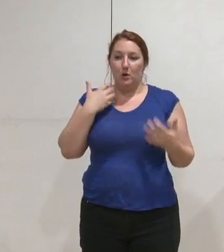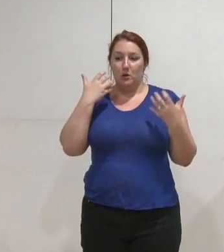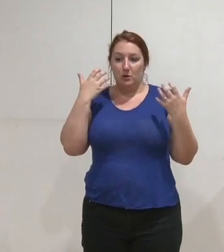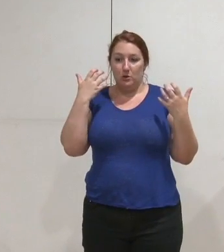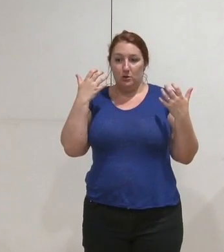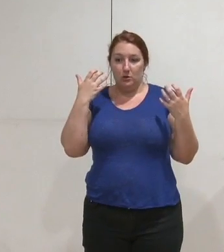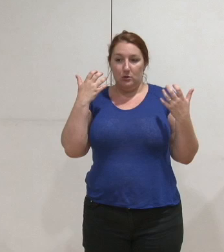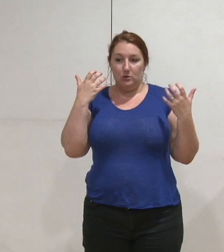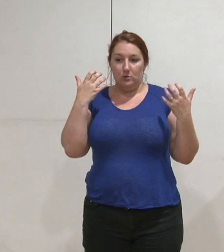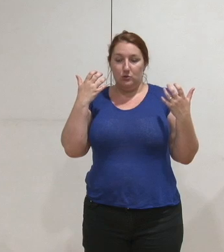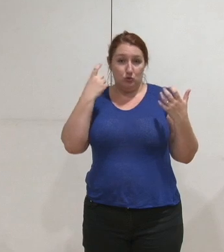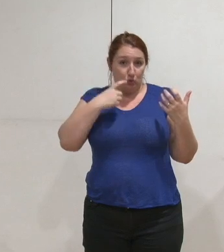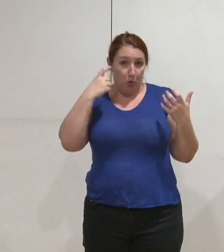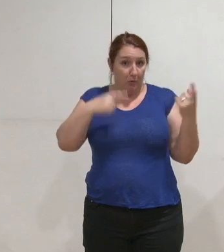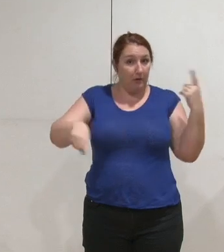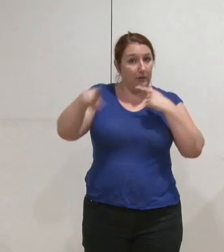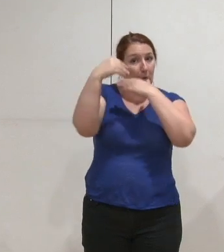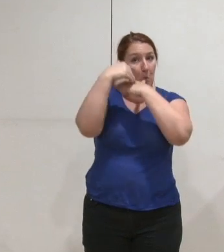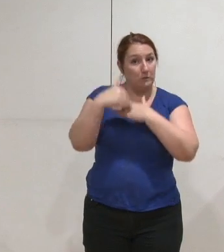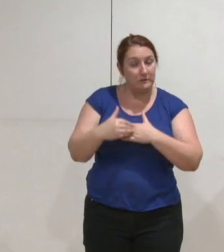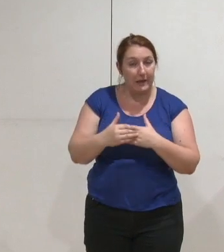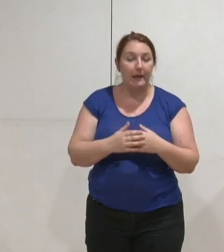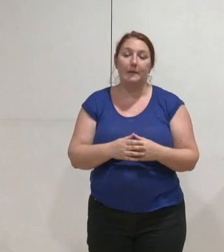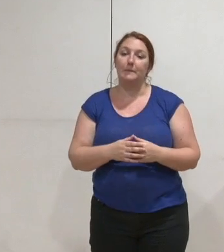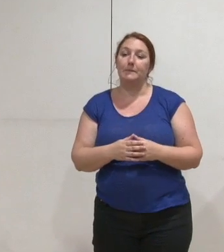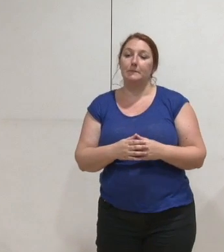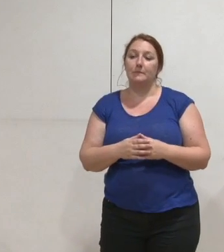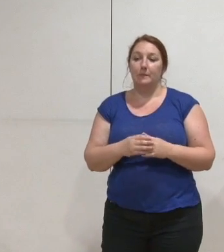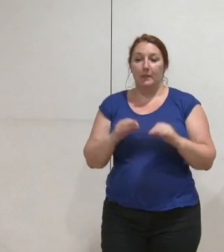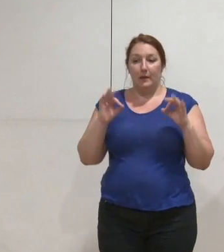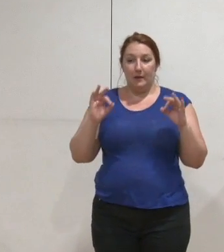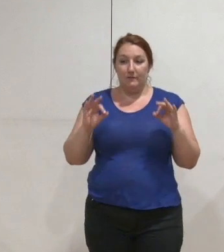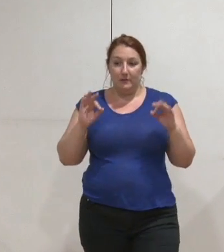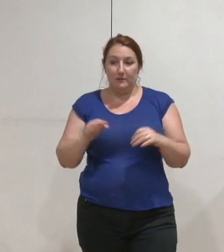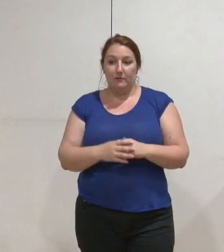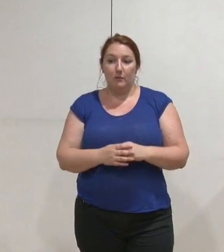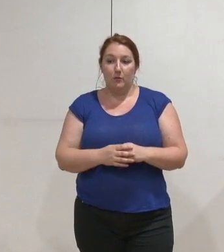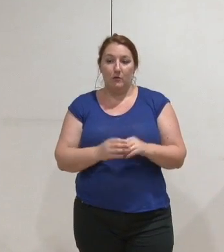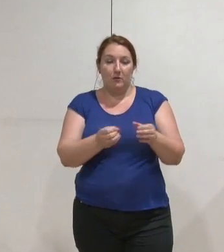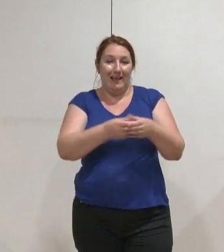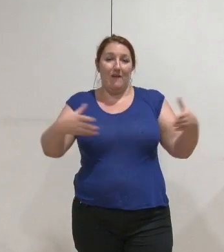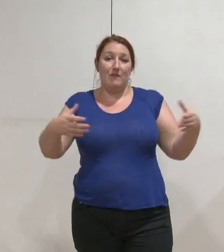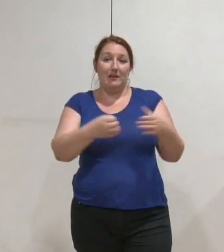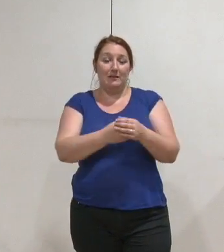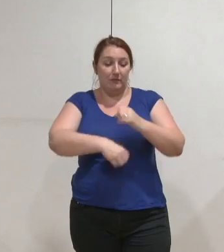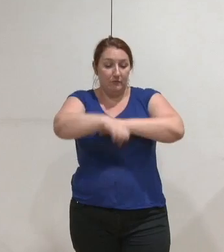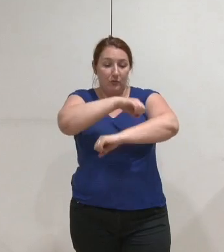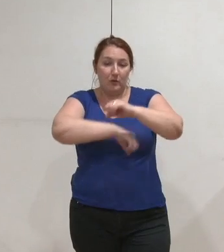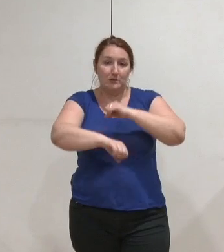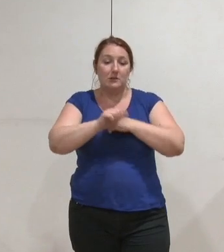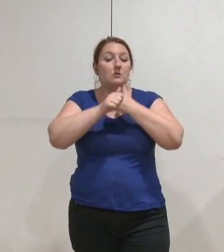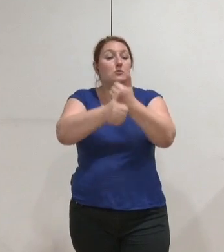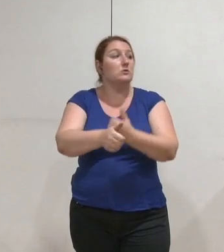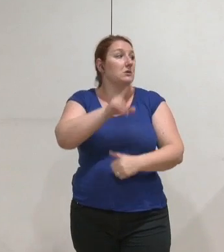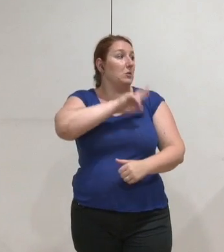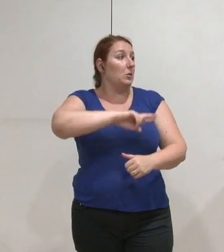noter que vous nous avez donné quelques conseils effectivement s'atteler à la question des effectifs au travers des départs à la retraite